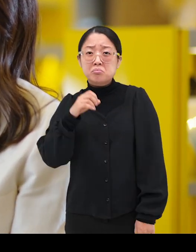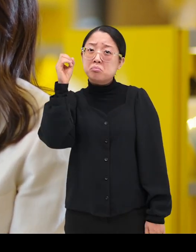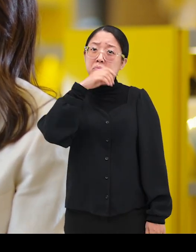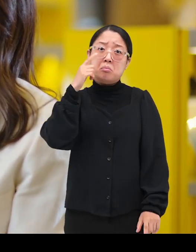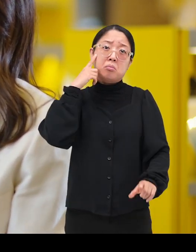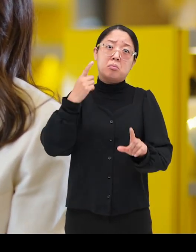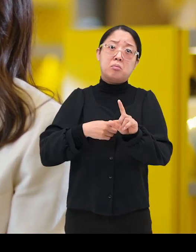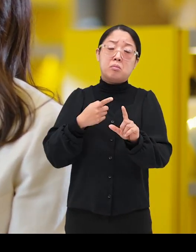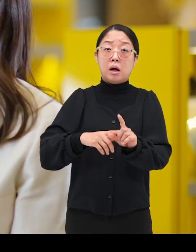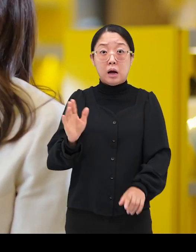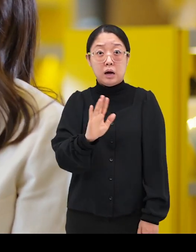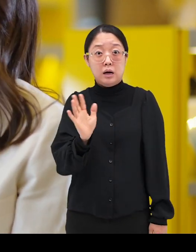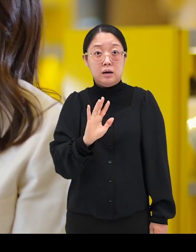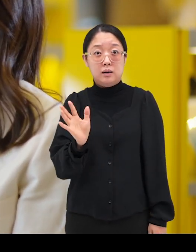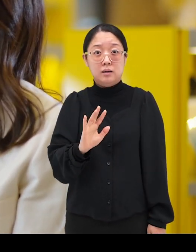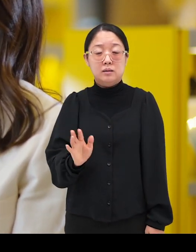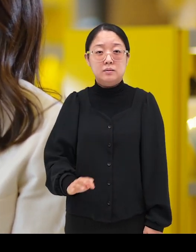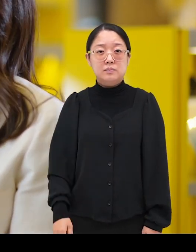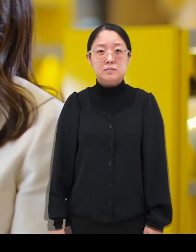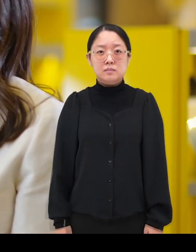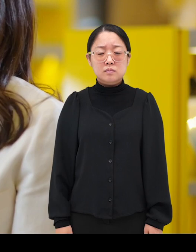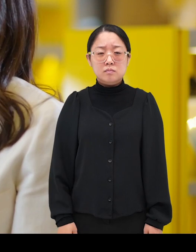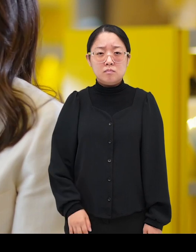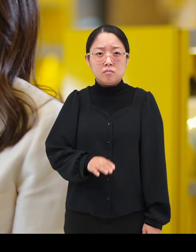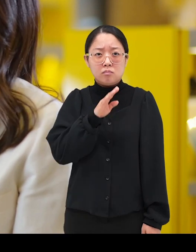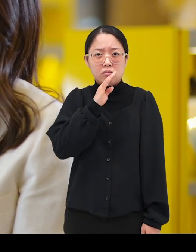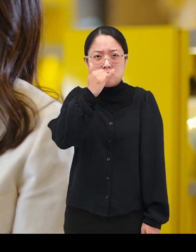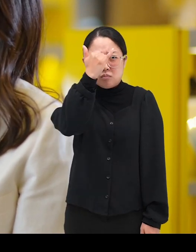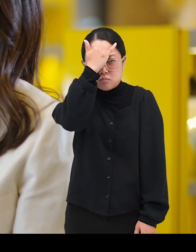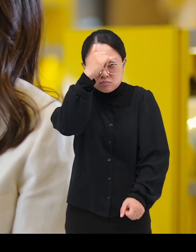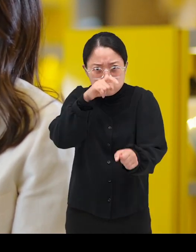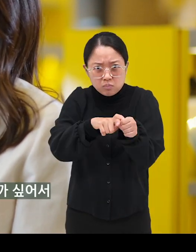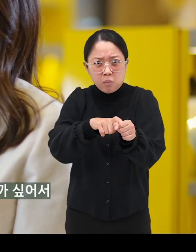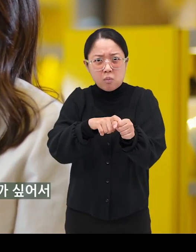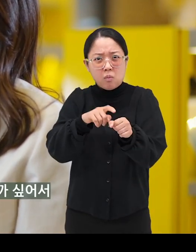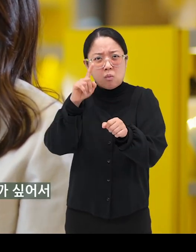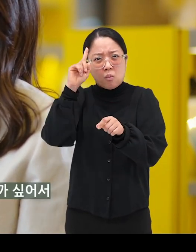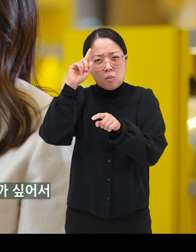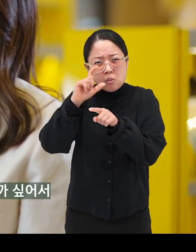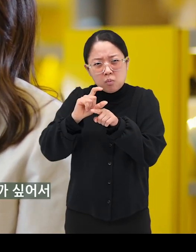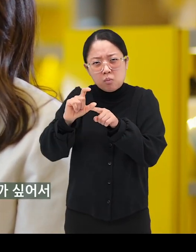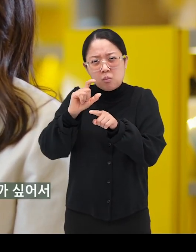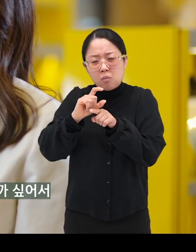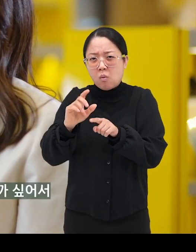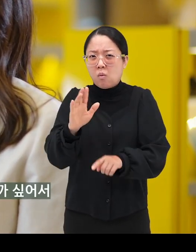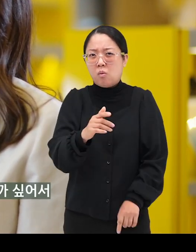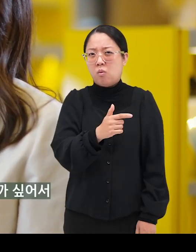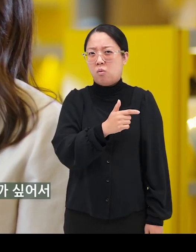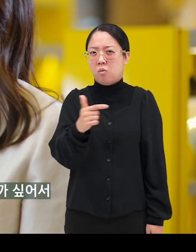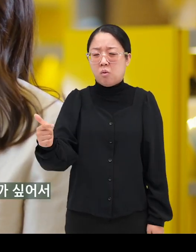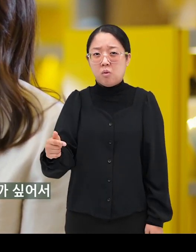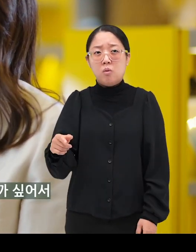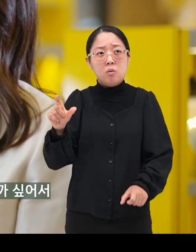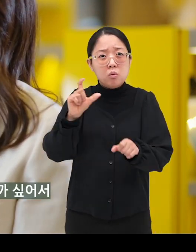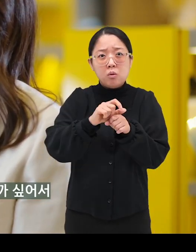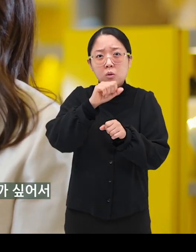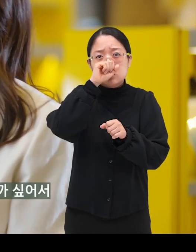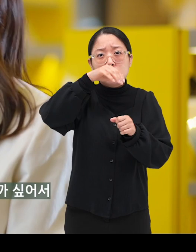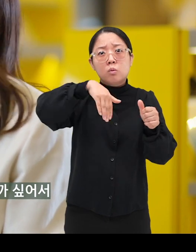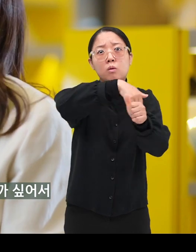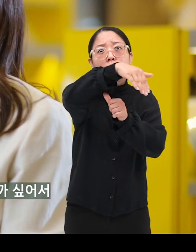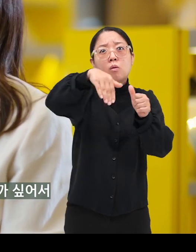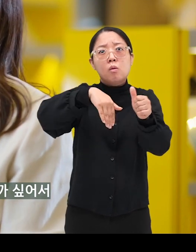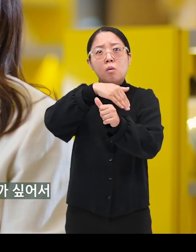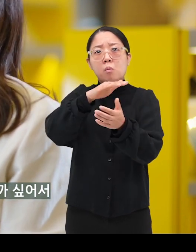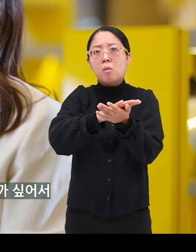이 불편함을 그냥 단순히 외면하는 것이 아니라 윤리적인 고민을 해가면서 좀 더 좋은 생각, 좋은 환경 쪽으로 나아가게 만드는